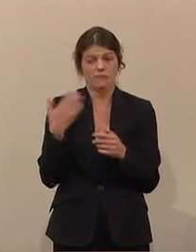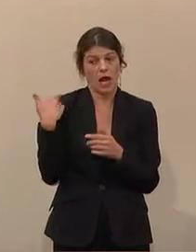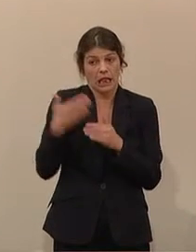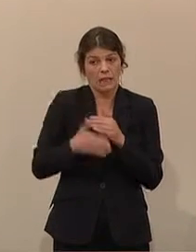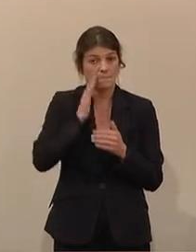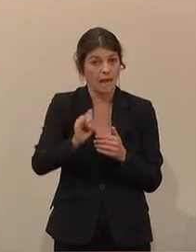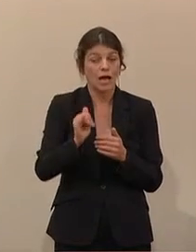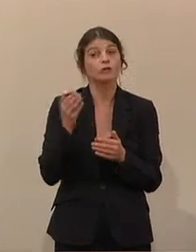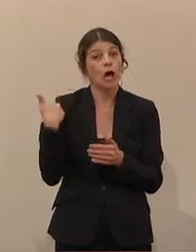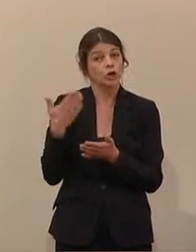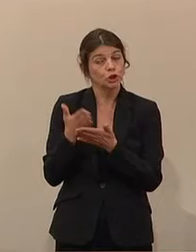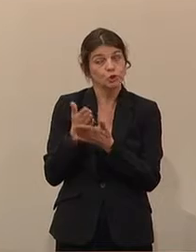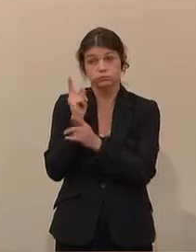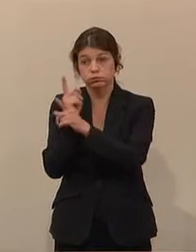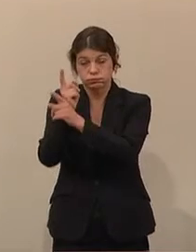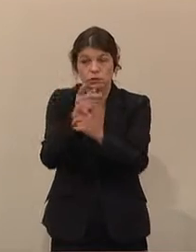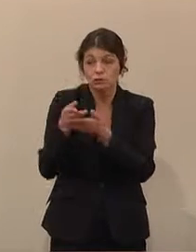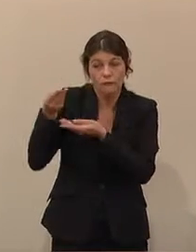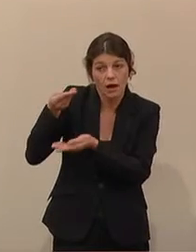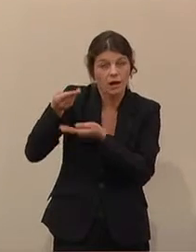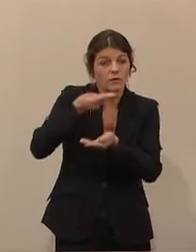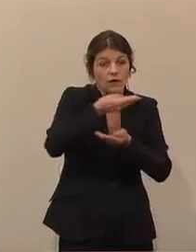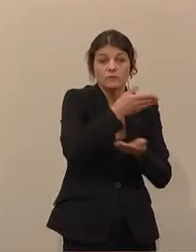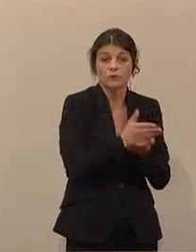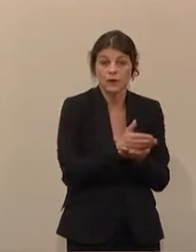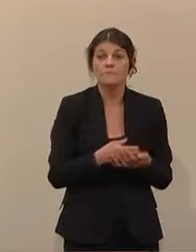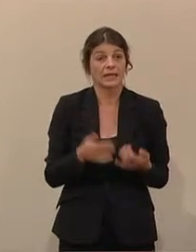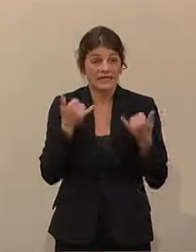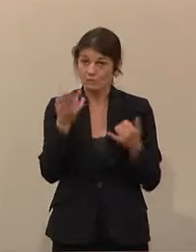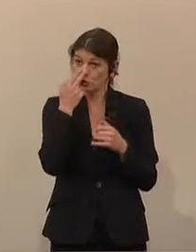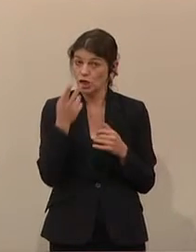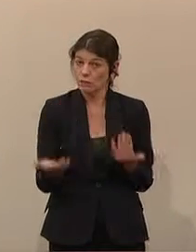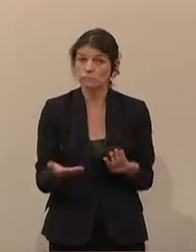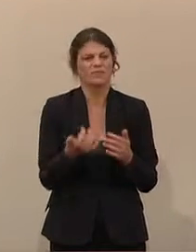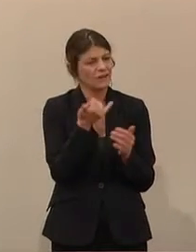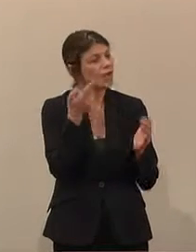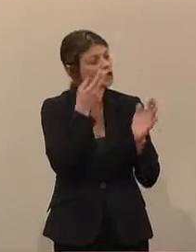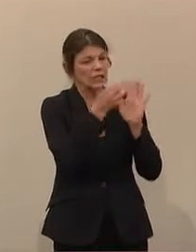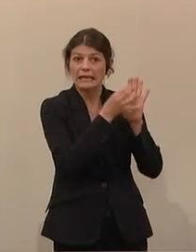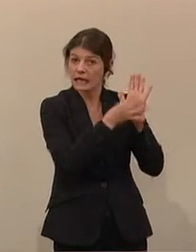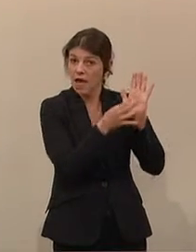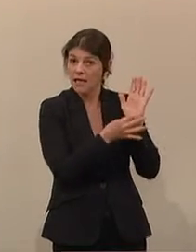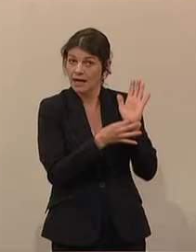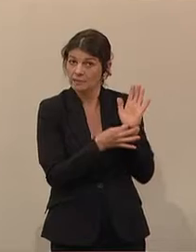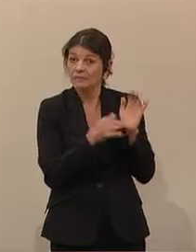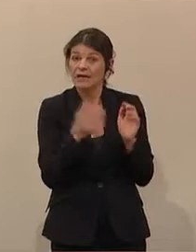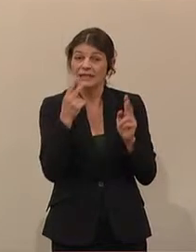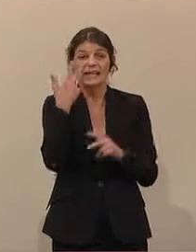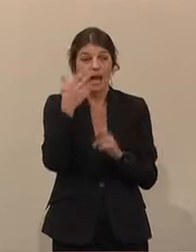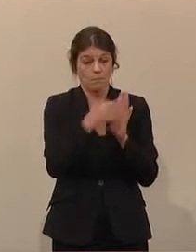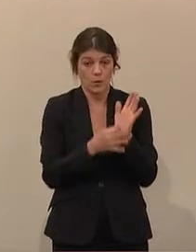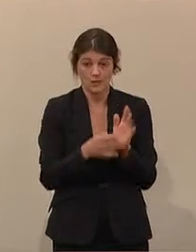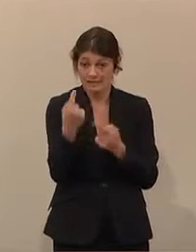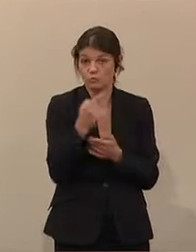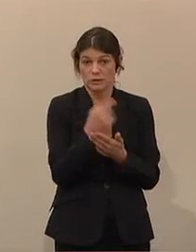Mai Verhandlungen stattgefunden. Derzeit geht es darum, die Kriterien festzulegen. Es geht ja hier um drei Punkte, wie